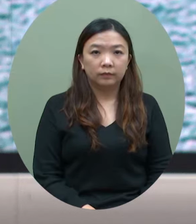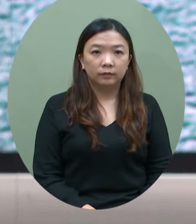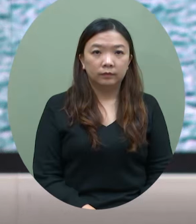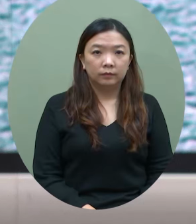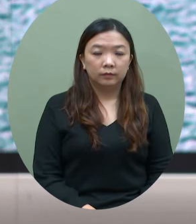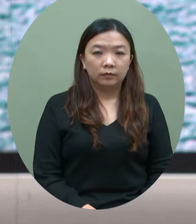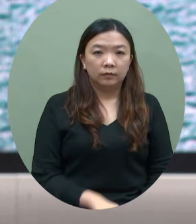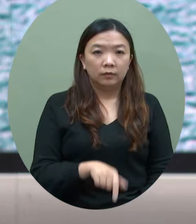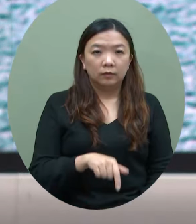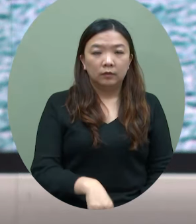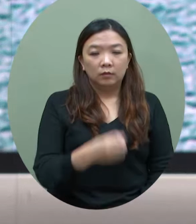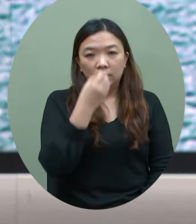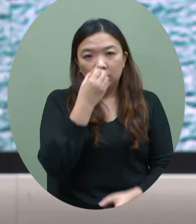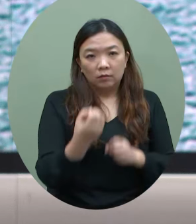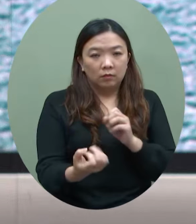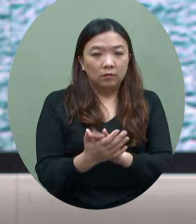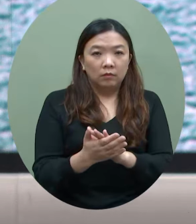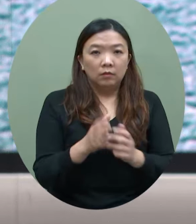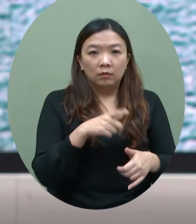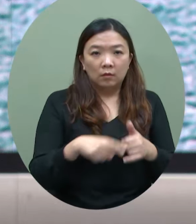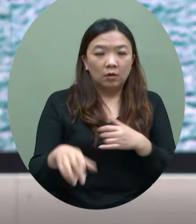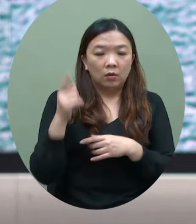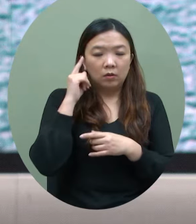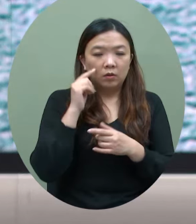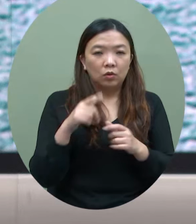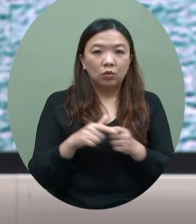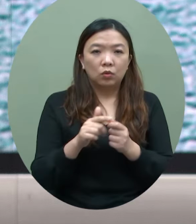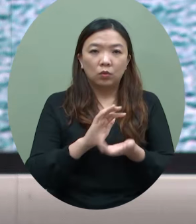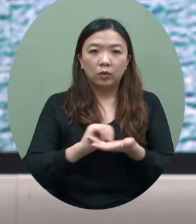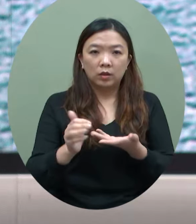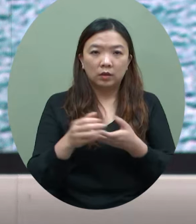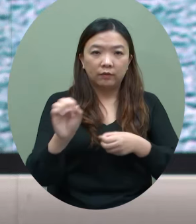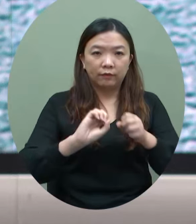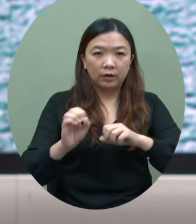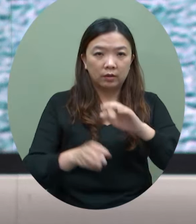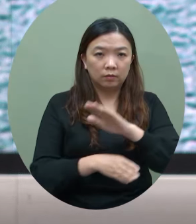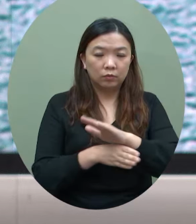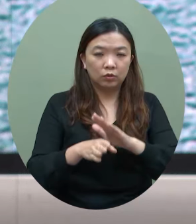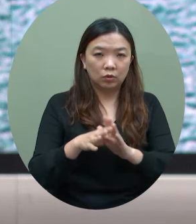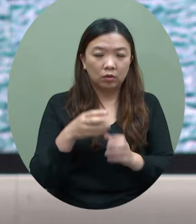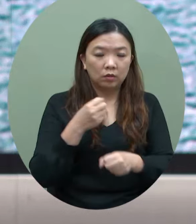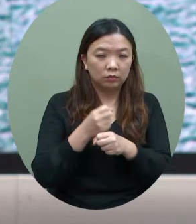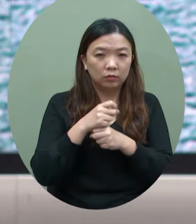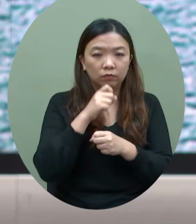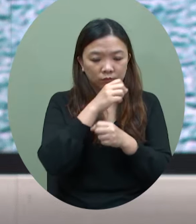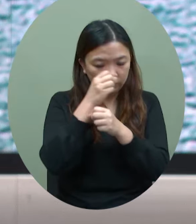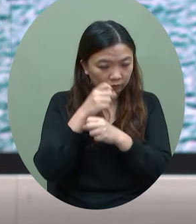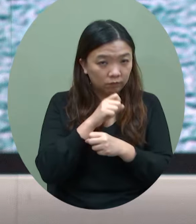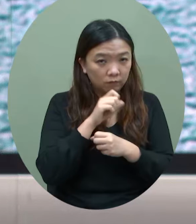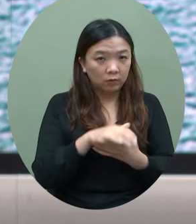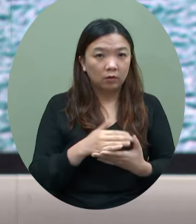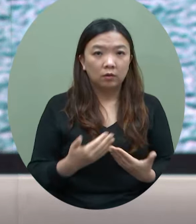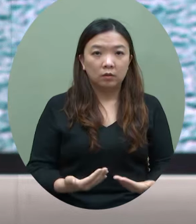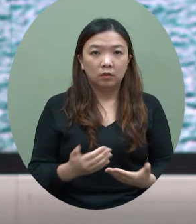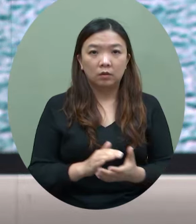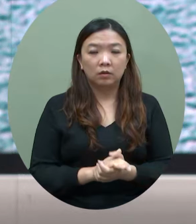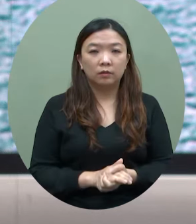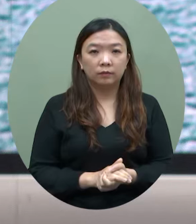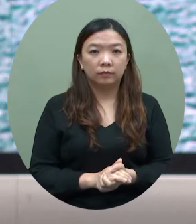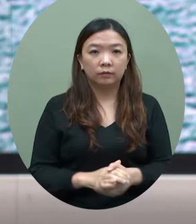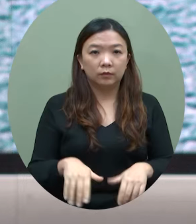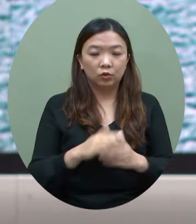本地個案咧，我知道我哋嘅公共衛生化驗所咧都有做嘅。佢其實咧就而家嘅就係所有嘅